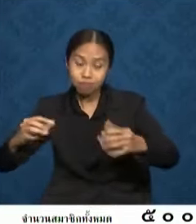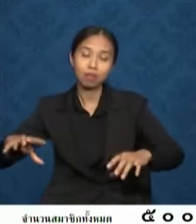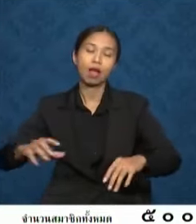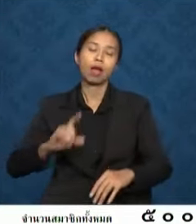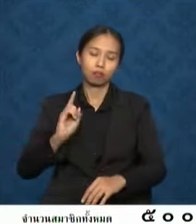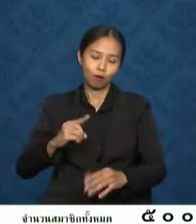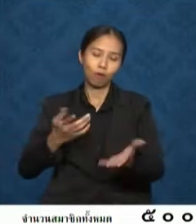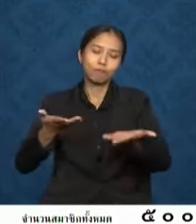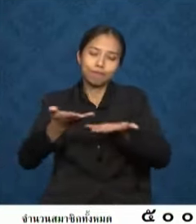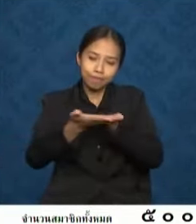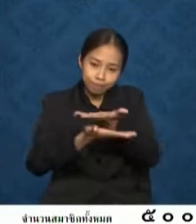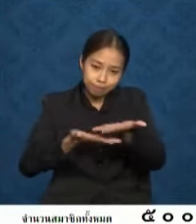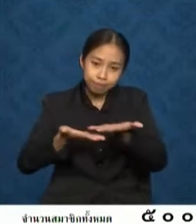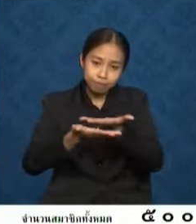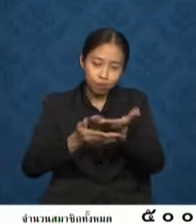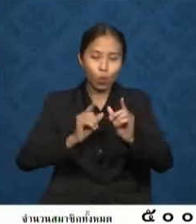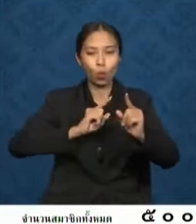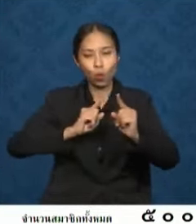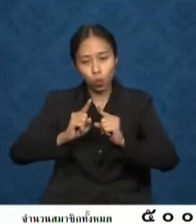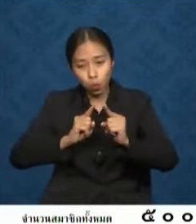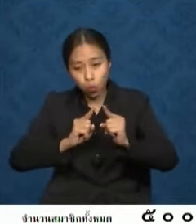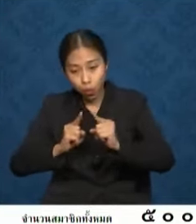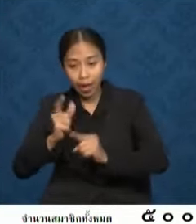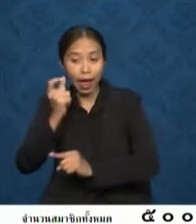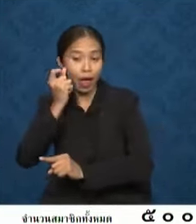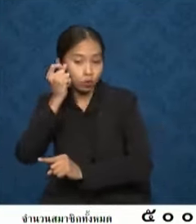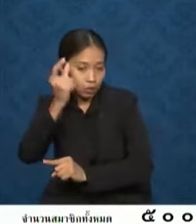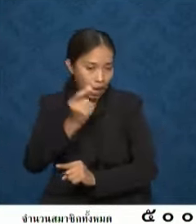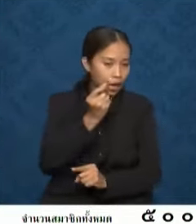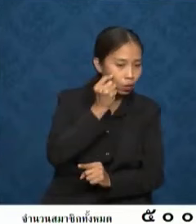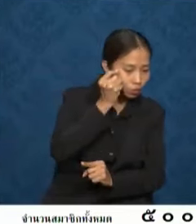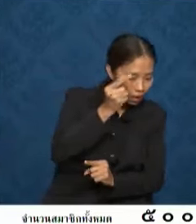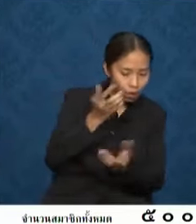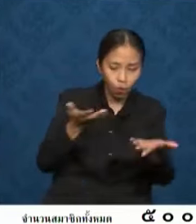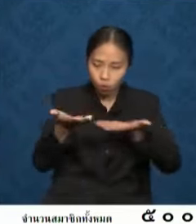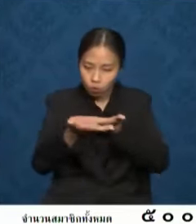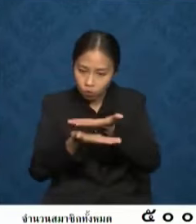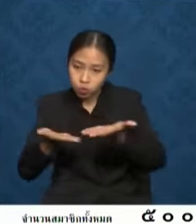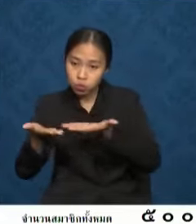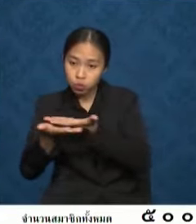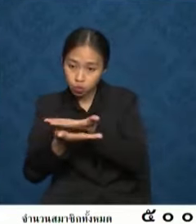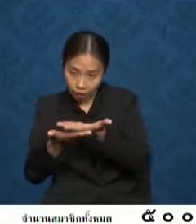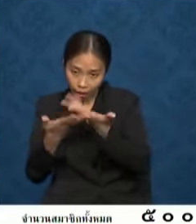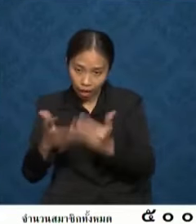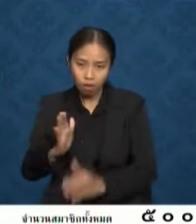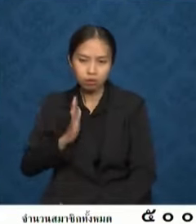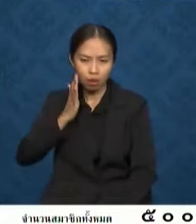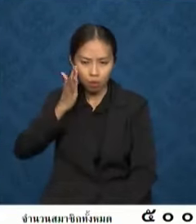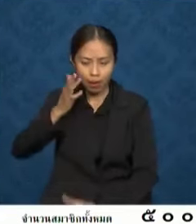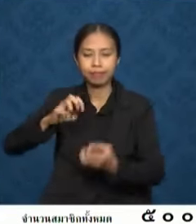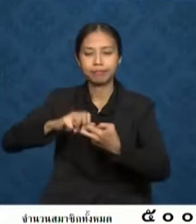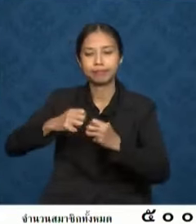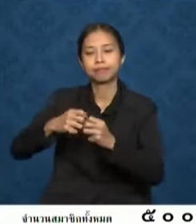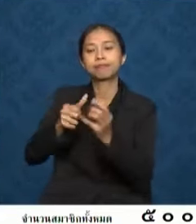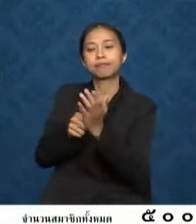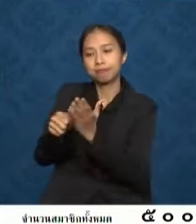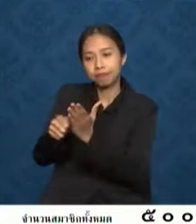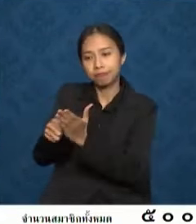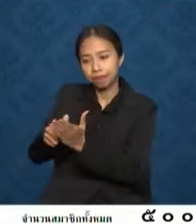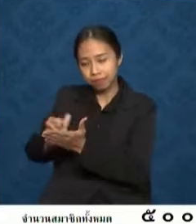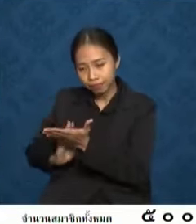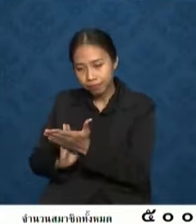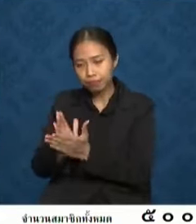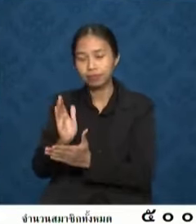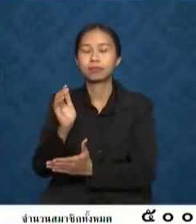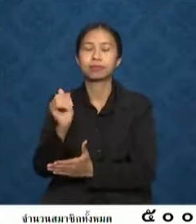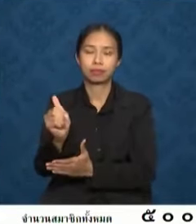การพูดคุยและพยายามที่จะเข้าใจกันและในที่สุดก็จะเกิดทางออกที่ทุกฝ่ายเห็นพ้องต้องกัน